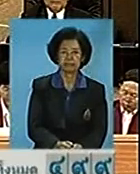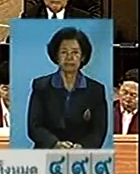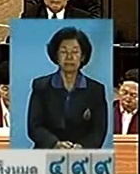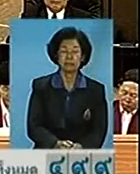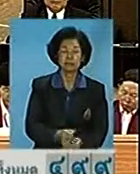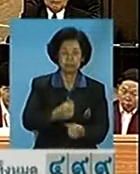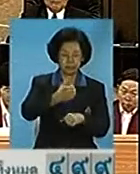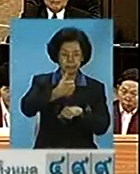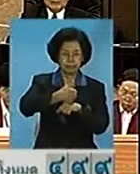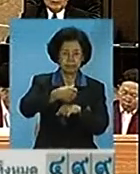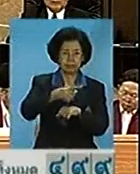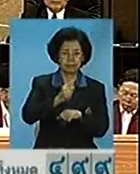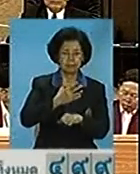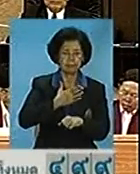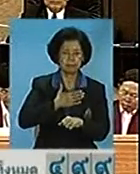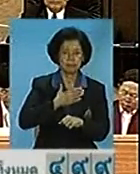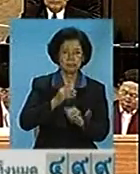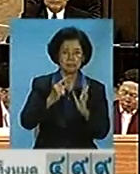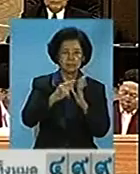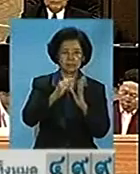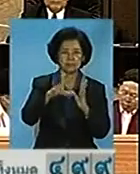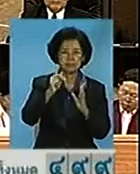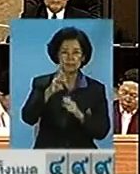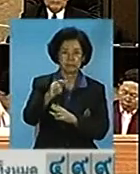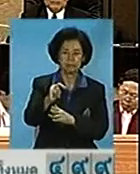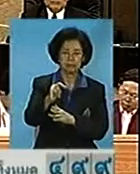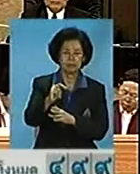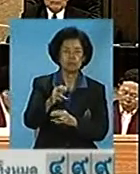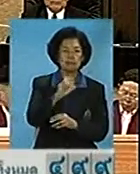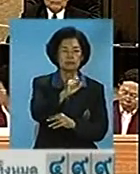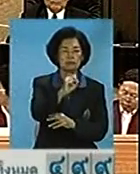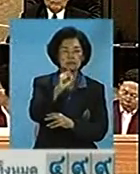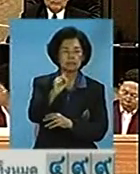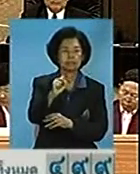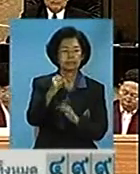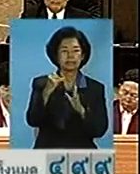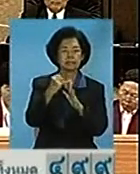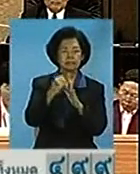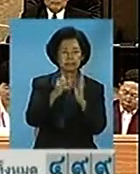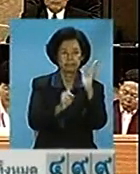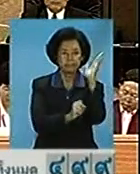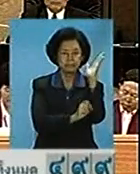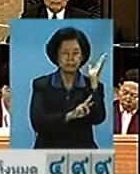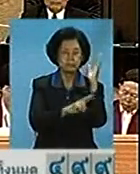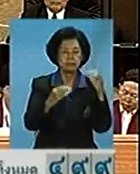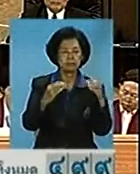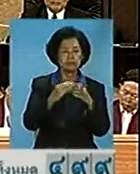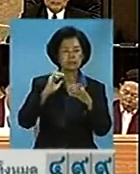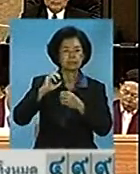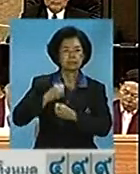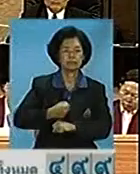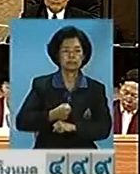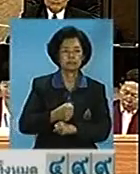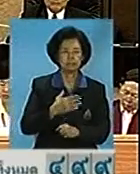ท่านประธานที่เคารพผมเชิญเทศบาลสมาชิกสภาผู้แทนราษฎรจังหวัดสุราษฎร์ธานีพรรคประชาธิปัตย์ผมต้อง